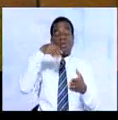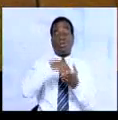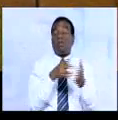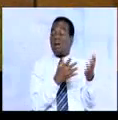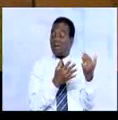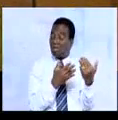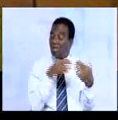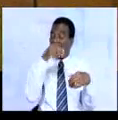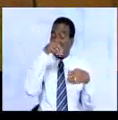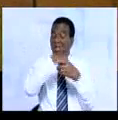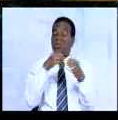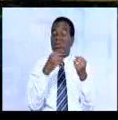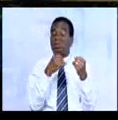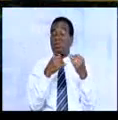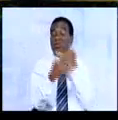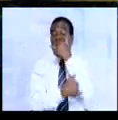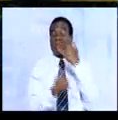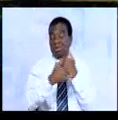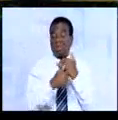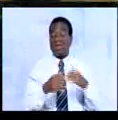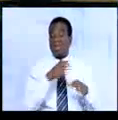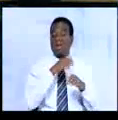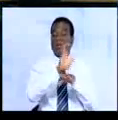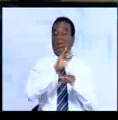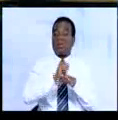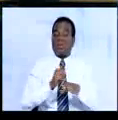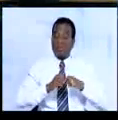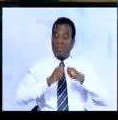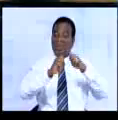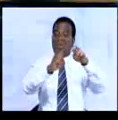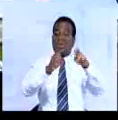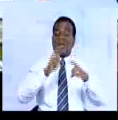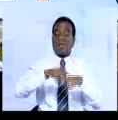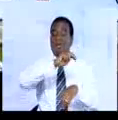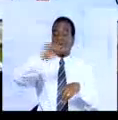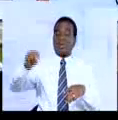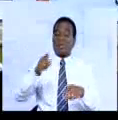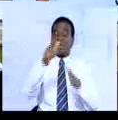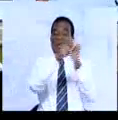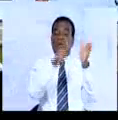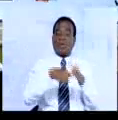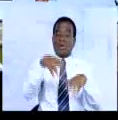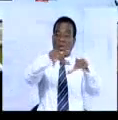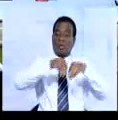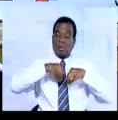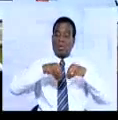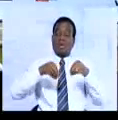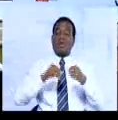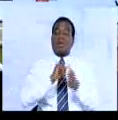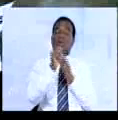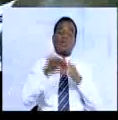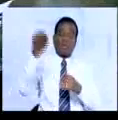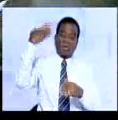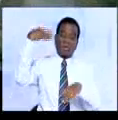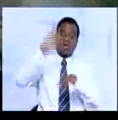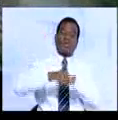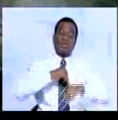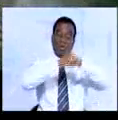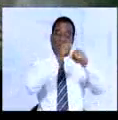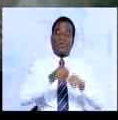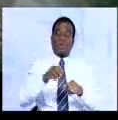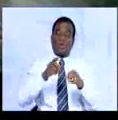d'Afrique subsaharienne. En Côte d'Ivoire, des efforts ont été consentis à ce niveau. Une loi a été adoptée en juin dernier sur la protection